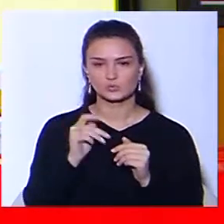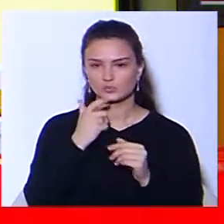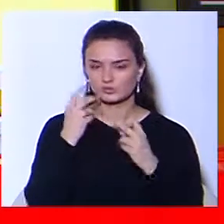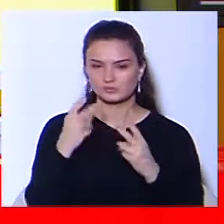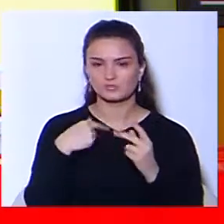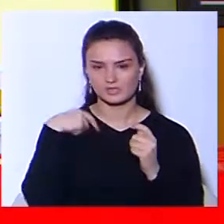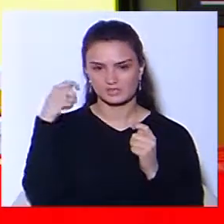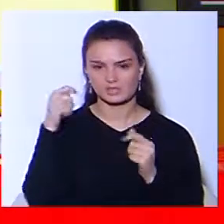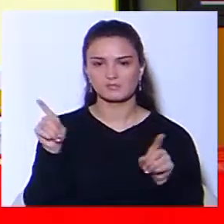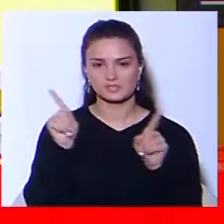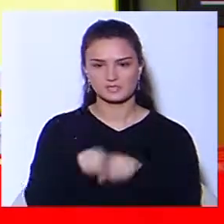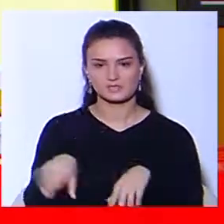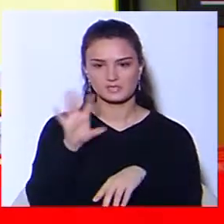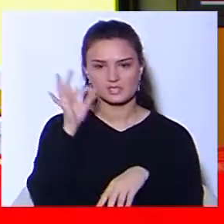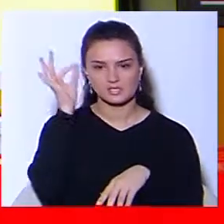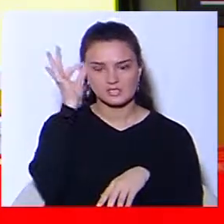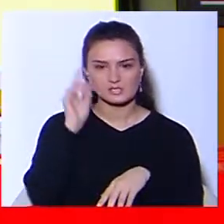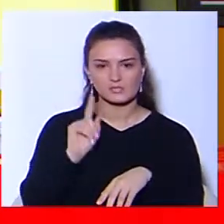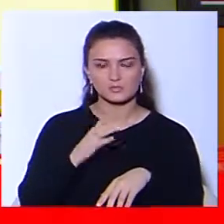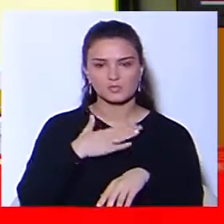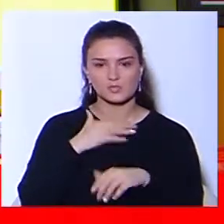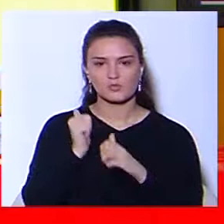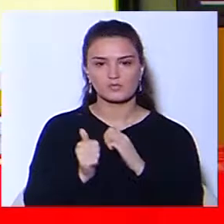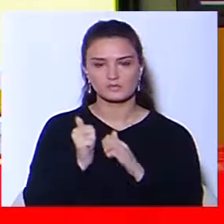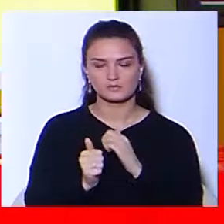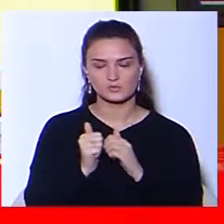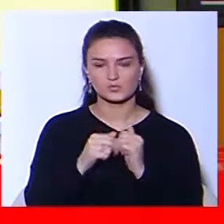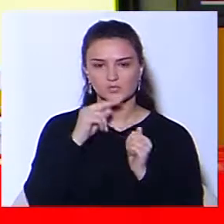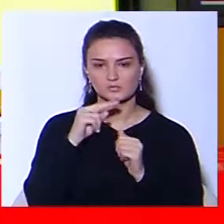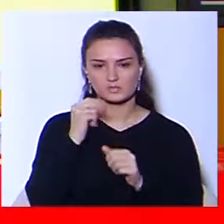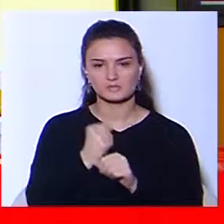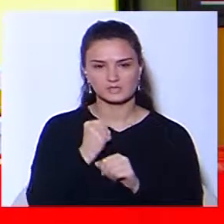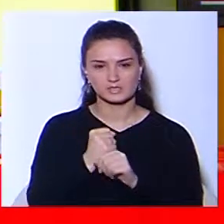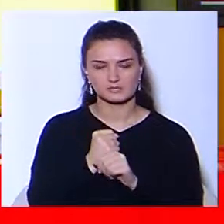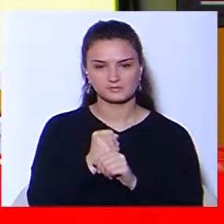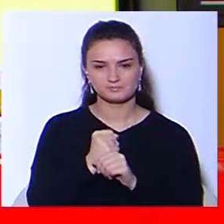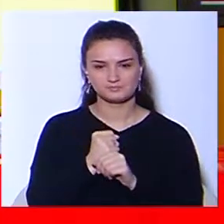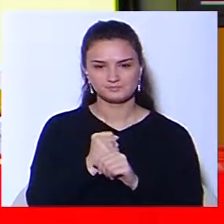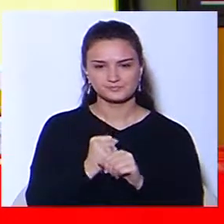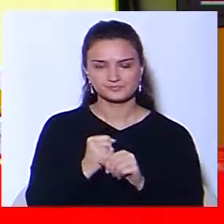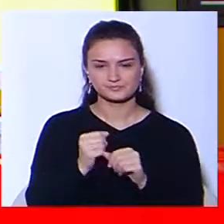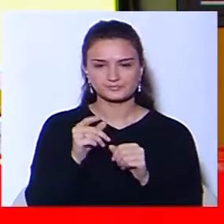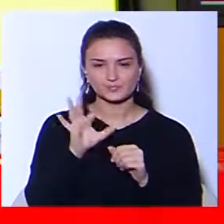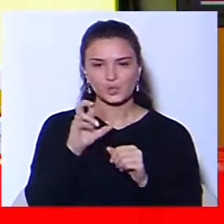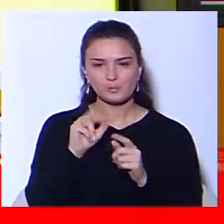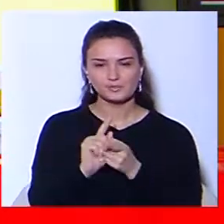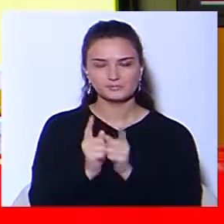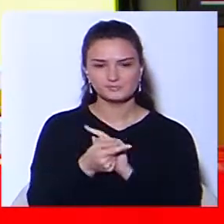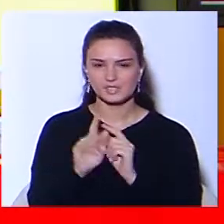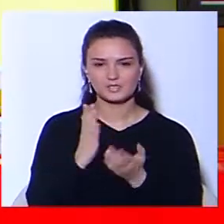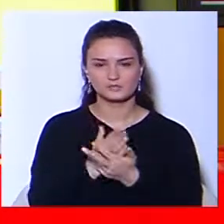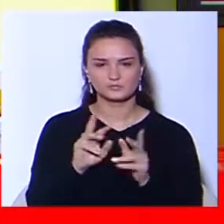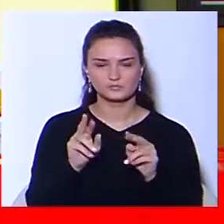ჩვენს გადაცემას, ასევე გაგახსენდებათ, რომ მე ყოველთვის ვამახვილებ ხოლმე ყურადღებას დაობებულ პროდუქტებზე. Არ